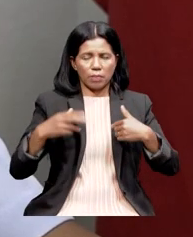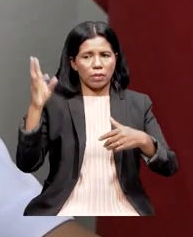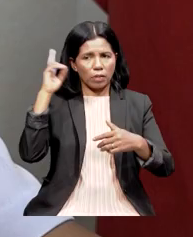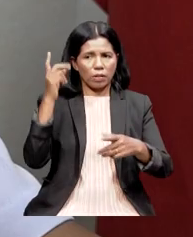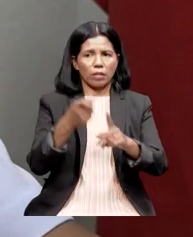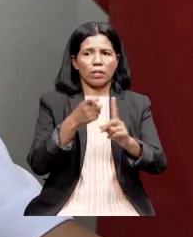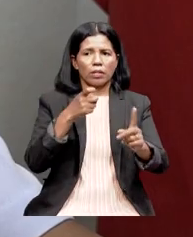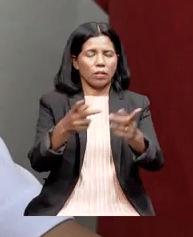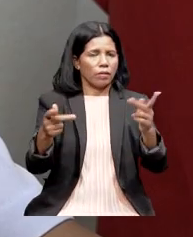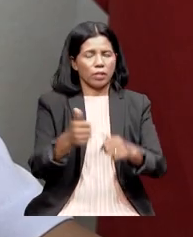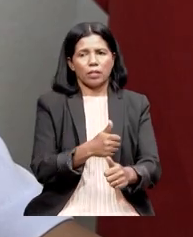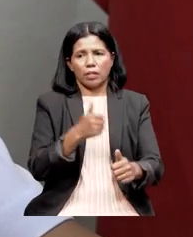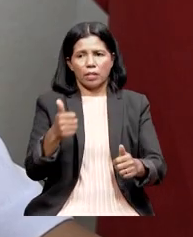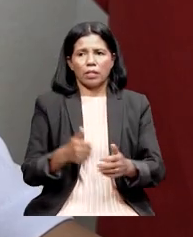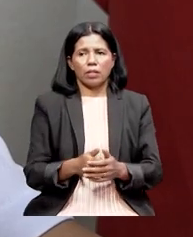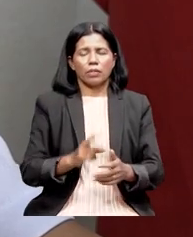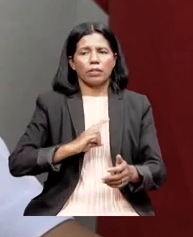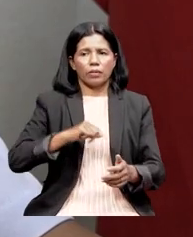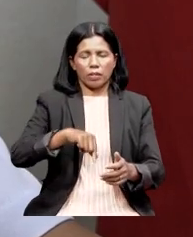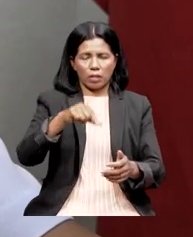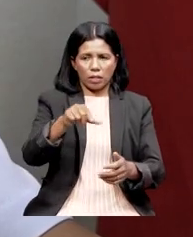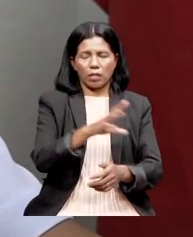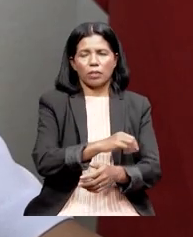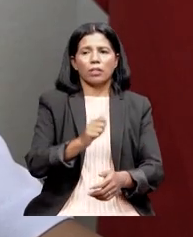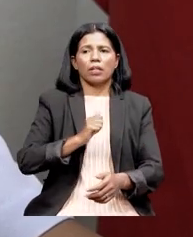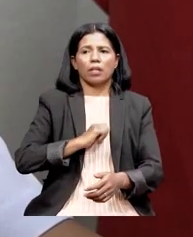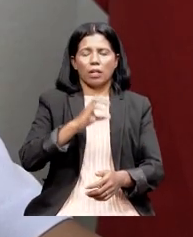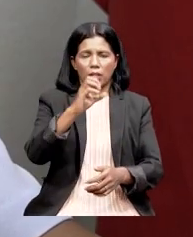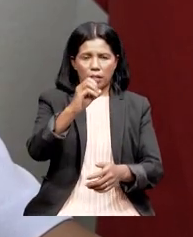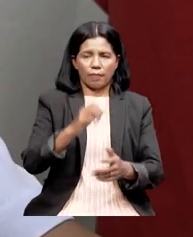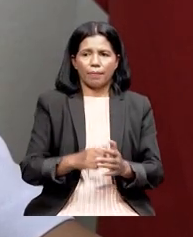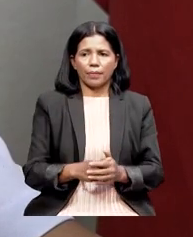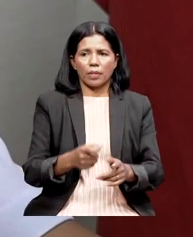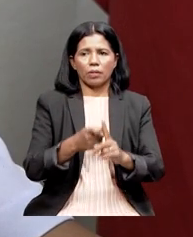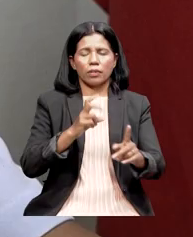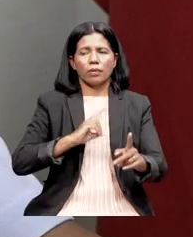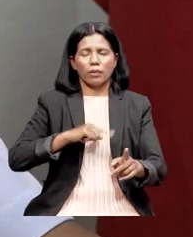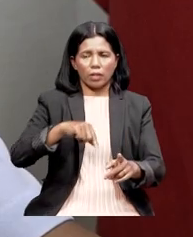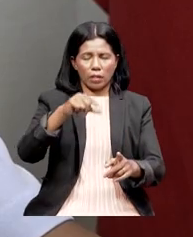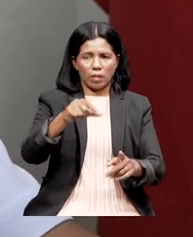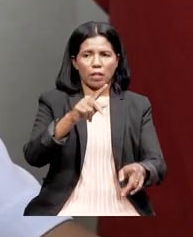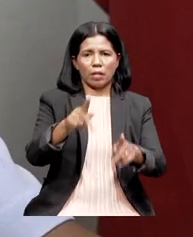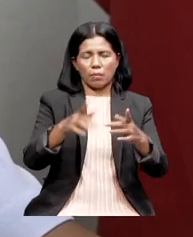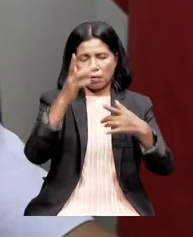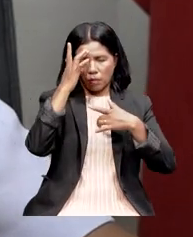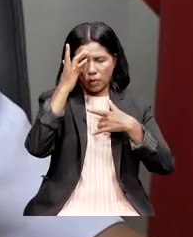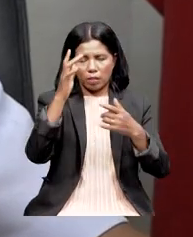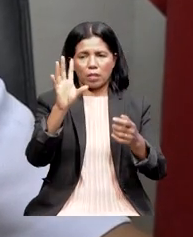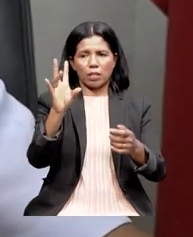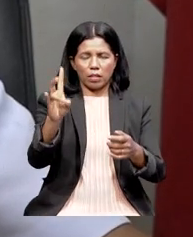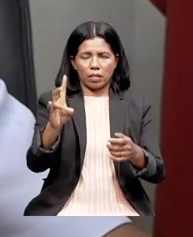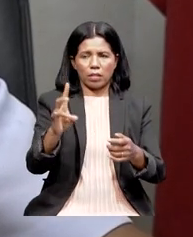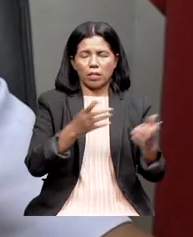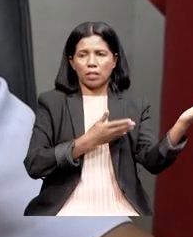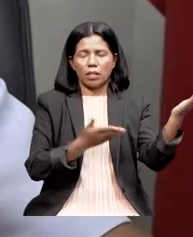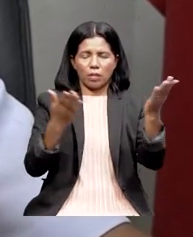pa fatin selu, husi vikeke nomo susi ainaru. Anta husi vikeke ne iha paciente na hitu masira